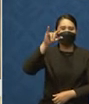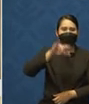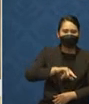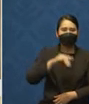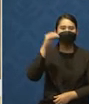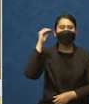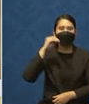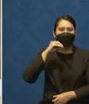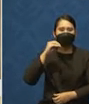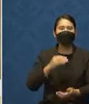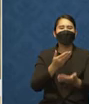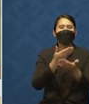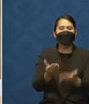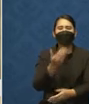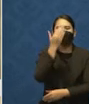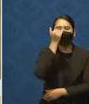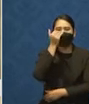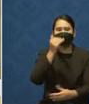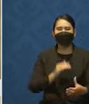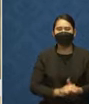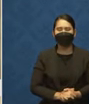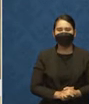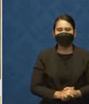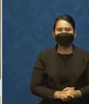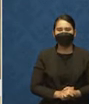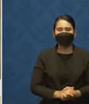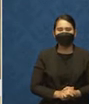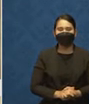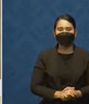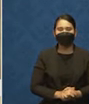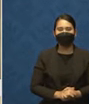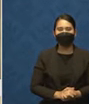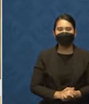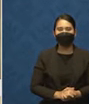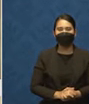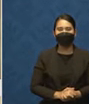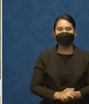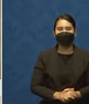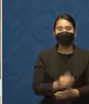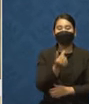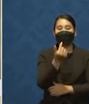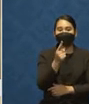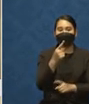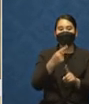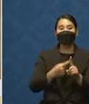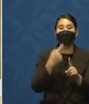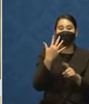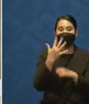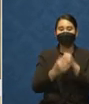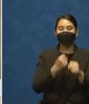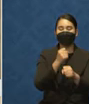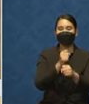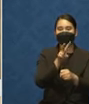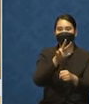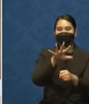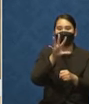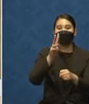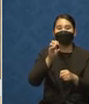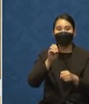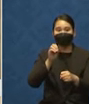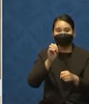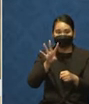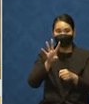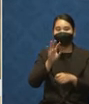องทัพเรือคุณจะไปซื้อมาทําไมนะครับ11พฤษภาคม6264ครับเขาบอกว่า